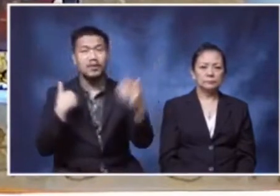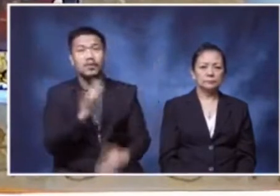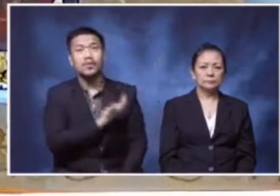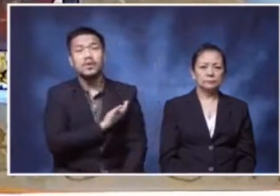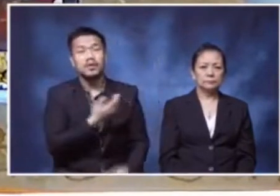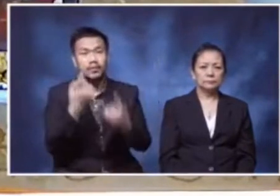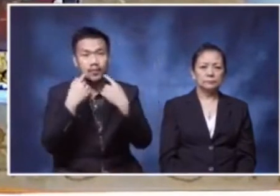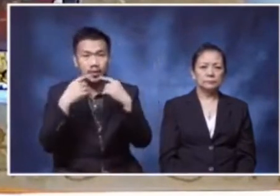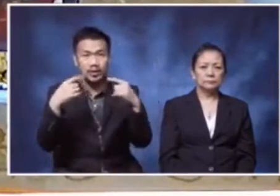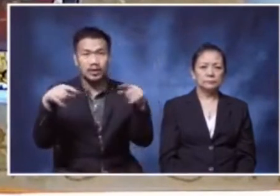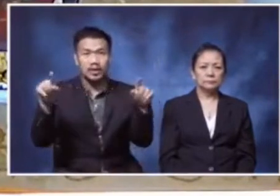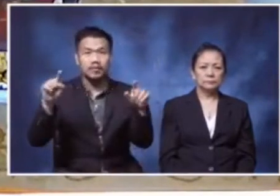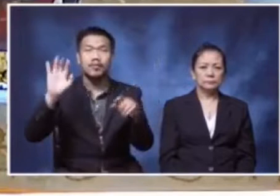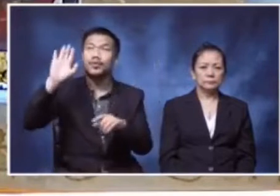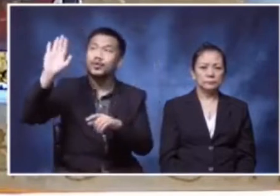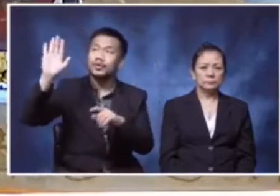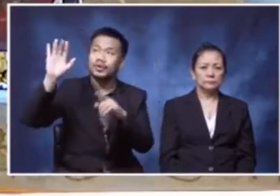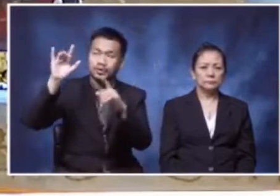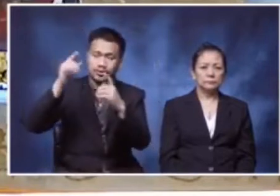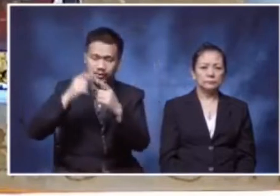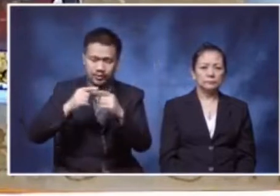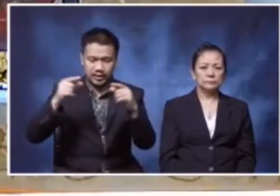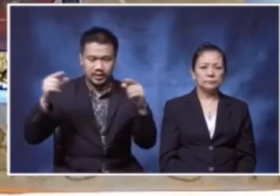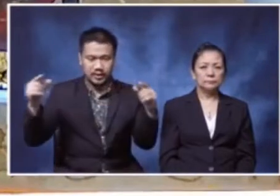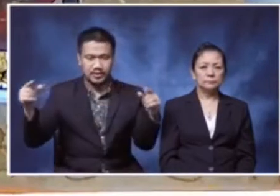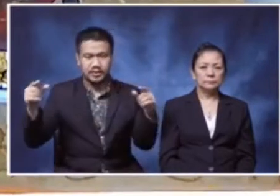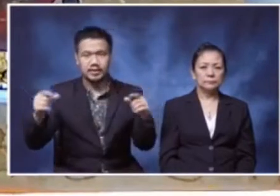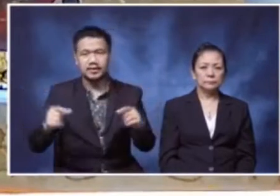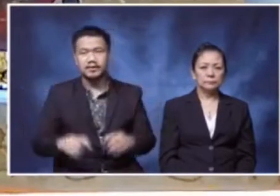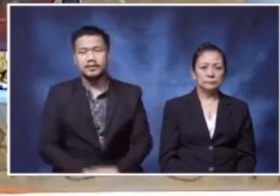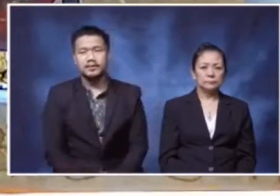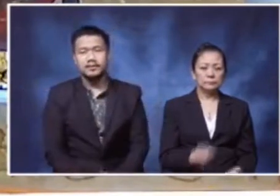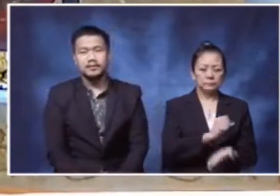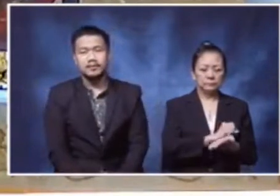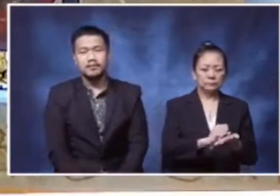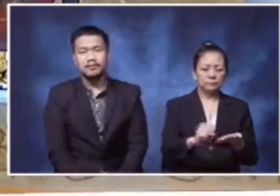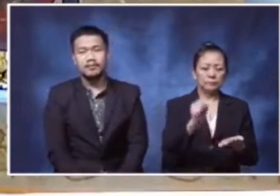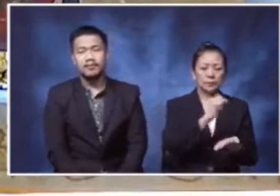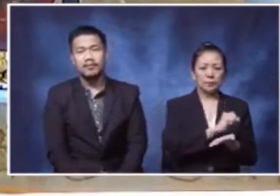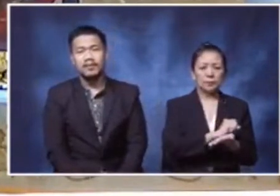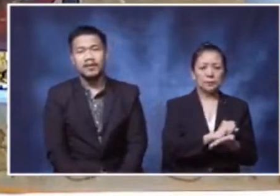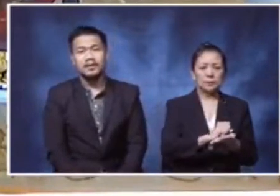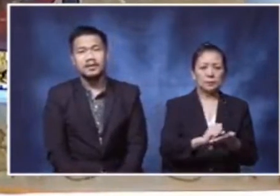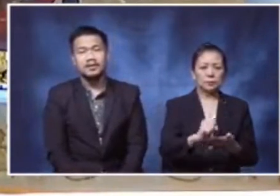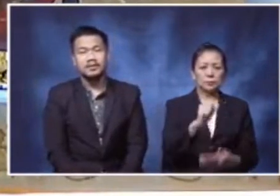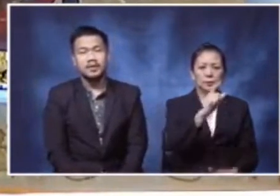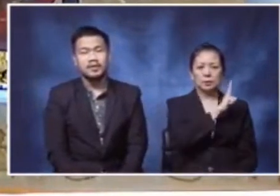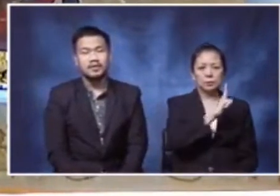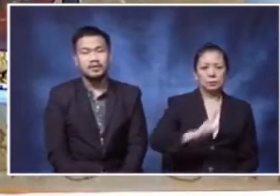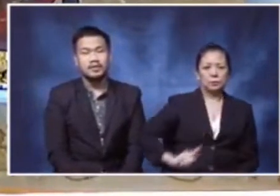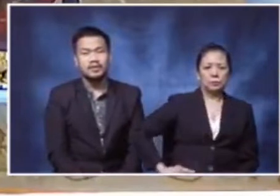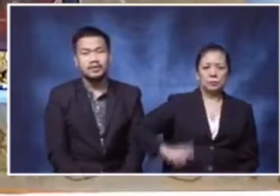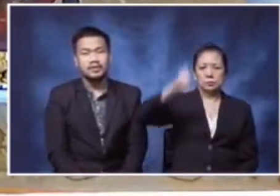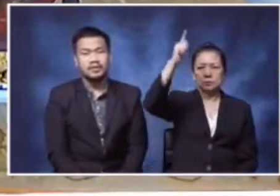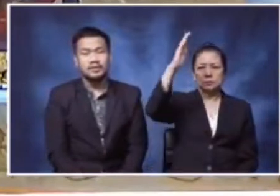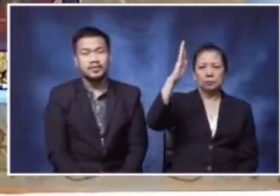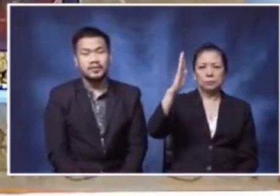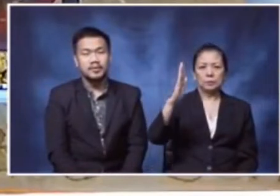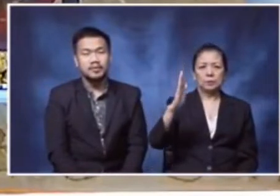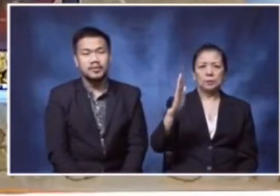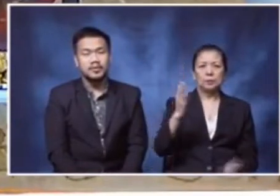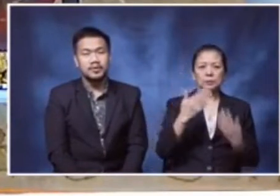kami nagbubunyi sa iyong kadakilaan. Santo, Santo, Santo Panginoong Diyos